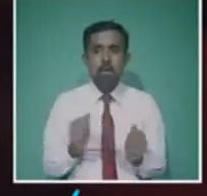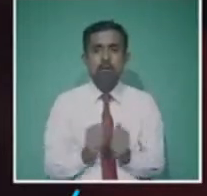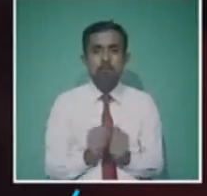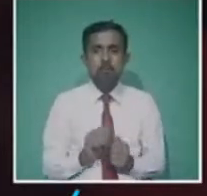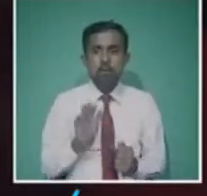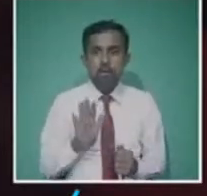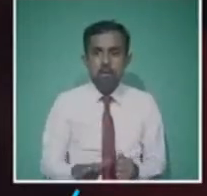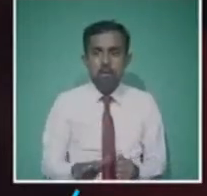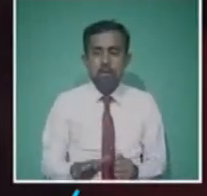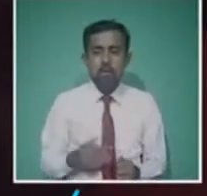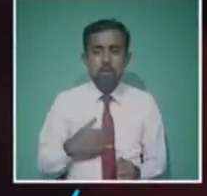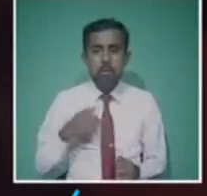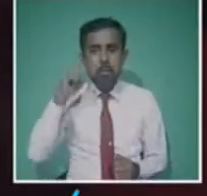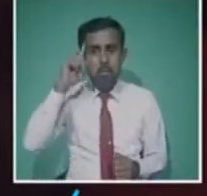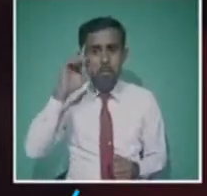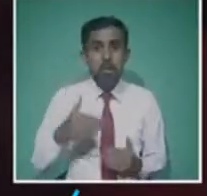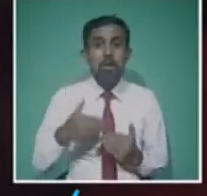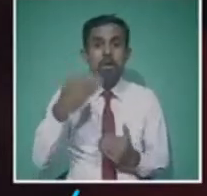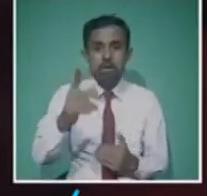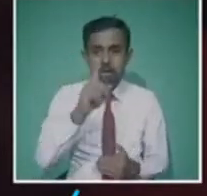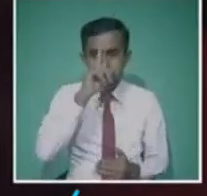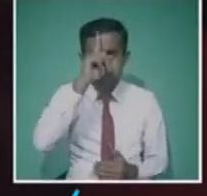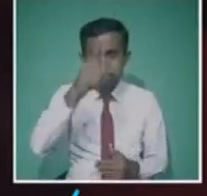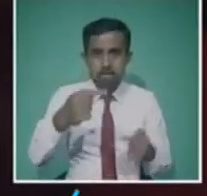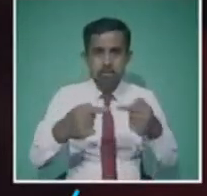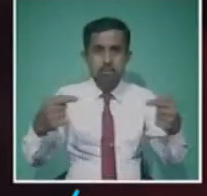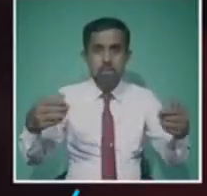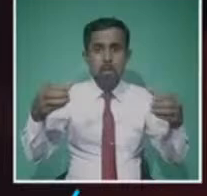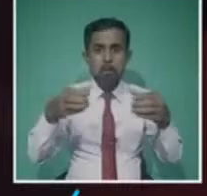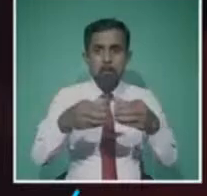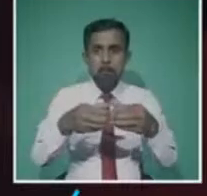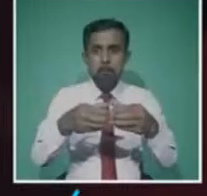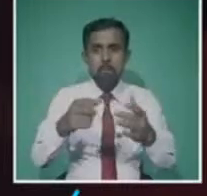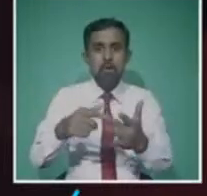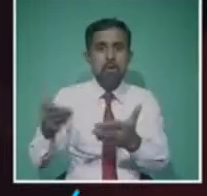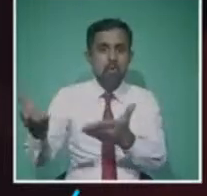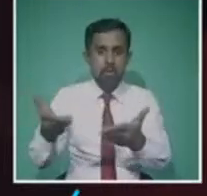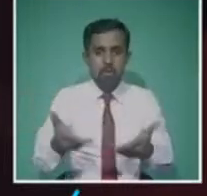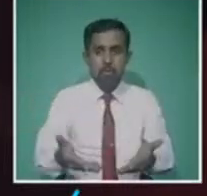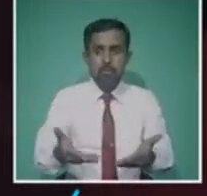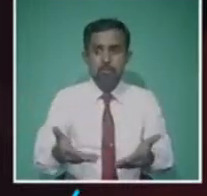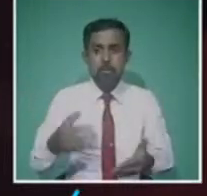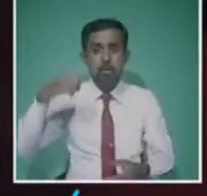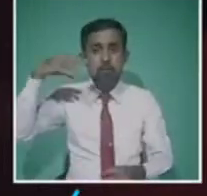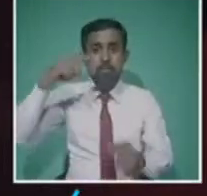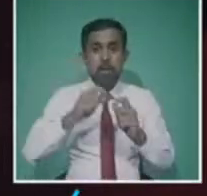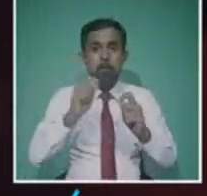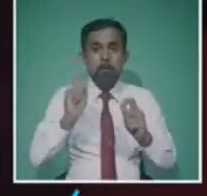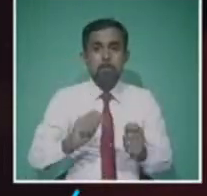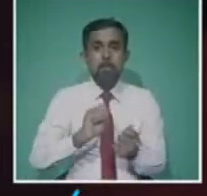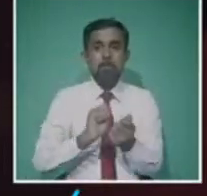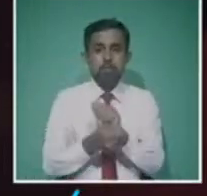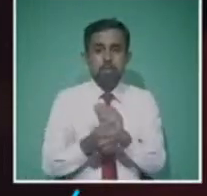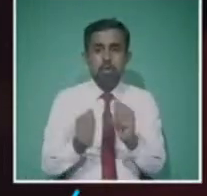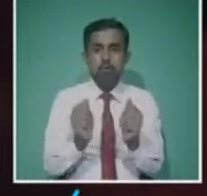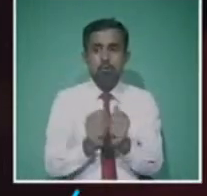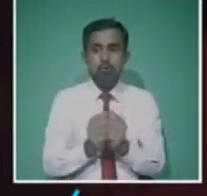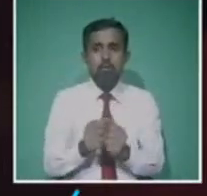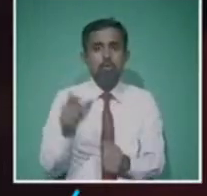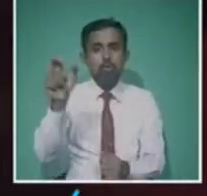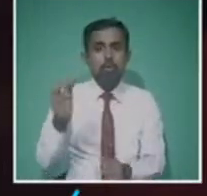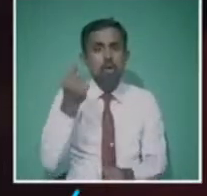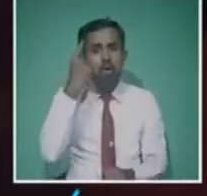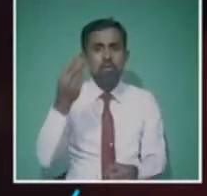කටයුතු කරනවා. විශේෂමයි බලාපොරොත්තු වන එළමෙන සතියේ විපක්ෂයට ප්‍රධාන විපක්ෂයට ආරාධනා කරන්න විදුලි බල මණ්ඩලයේ ප්‍රතිව්‍යුහගත කිරීමේ වැඩපිළිවෙළට